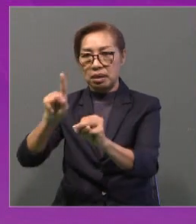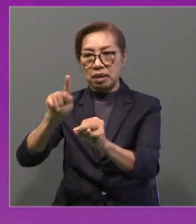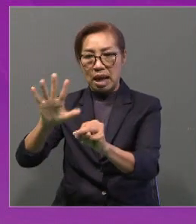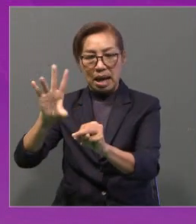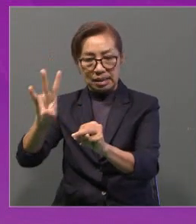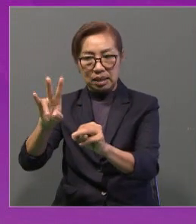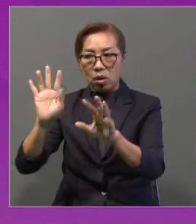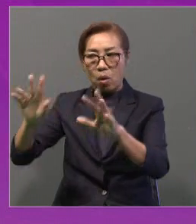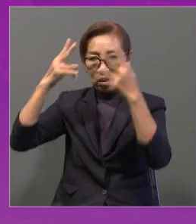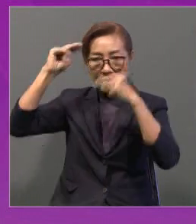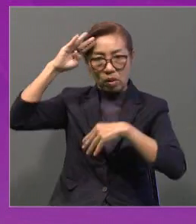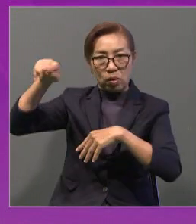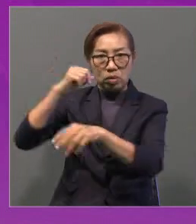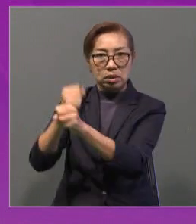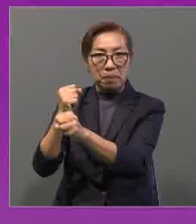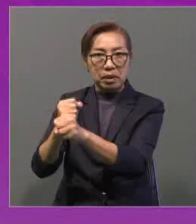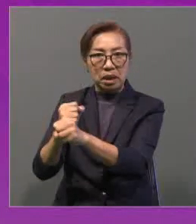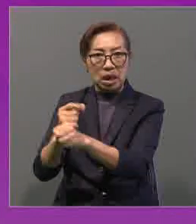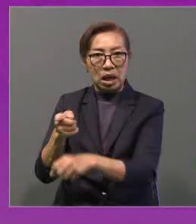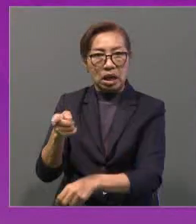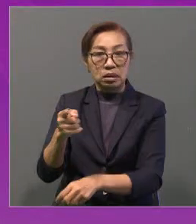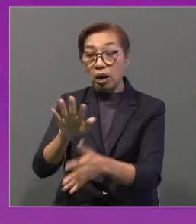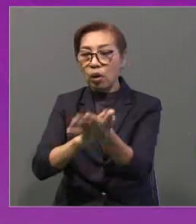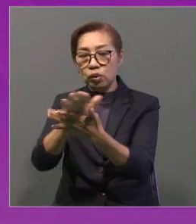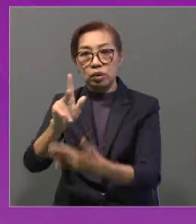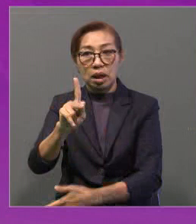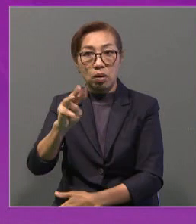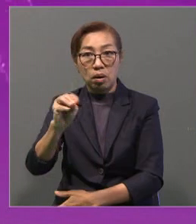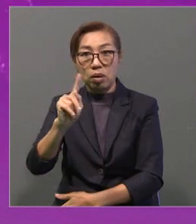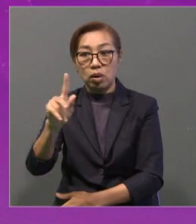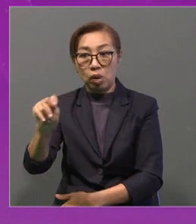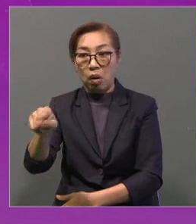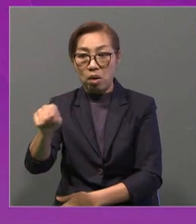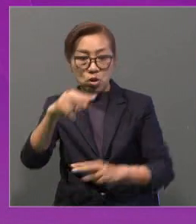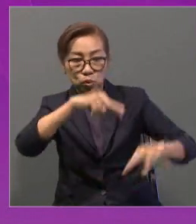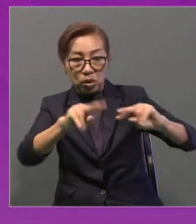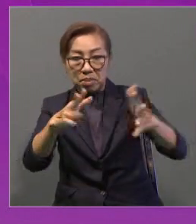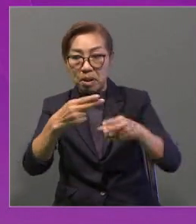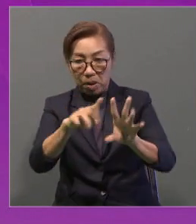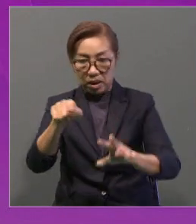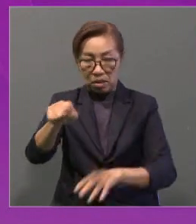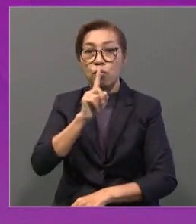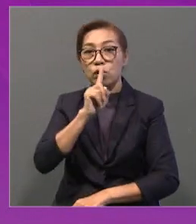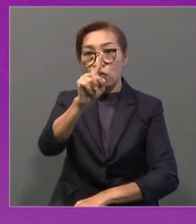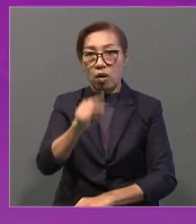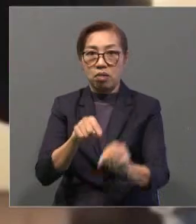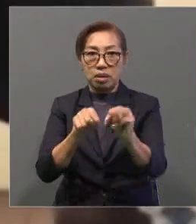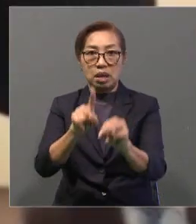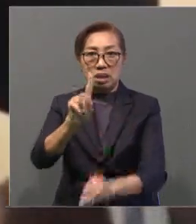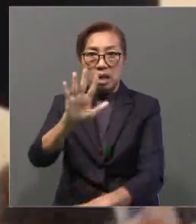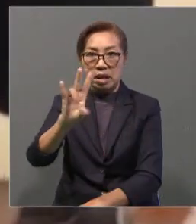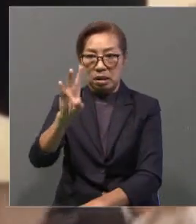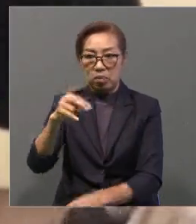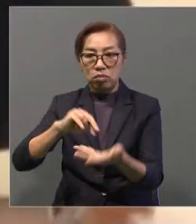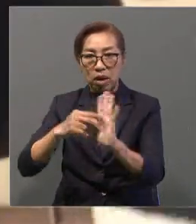ละเว้นการปฏิบัติหน้าที่หากเพิกเฉยไม่ยอมดำเนินการครับเรื่องนี้อาจารย์สมชัยศรีสุทธิยากรพร้อมด้วยนายวีระสมความคิด